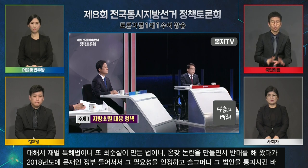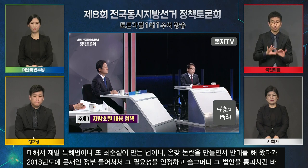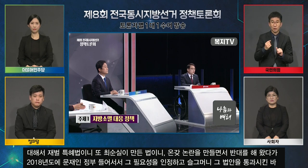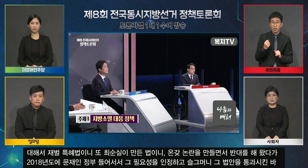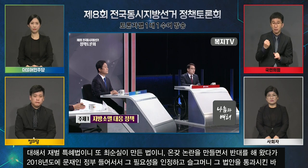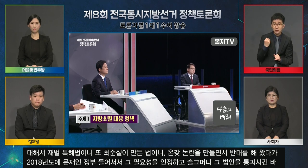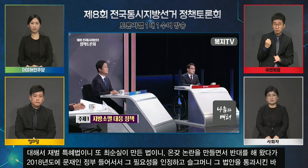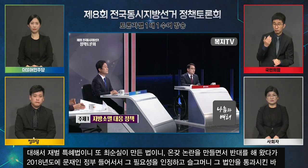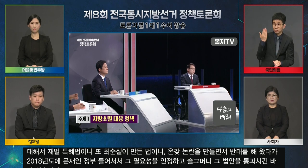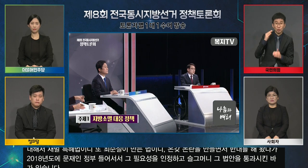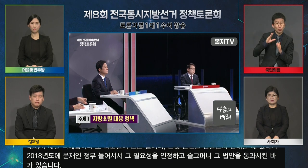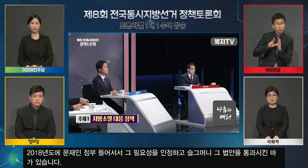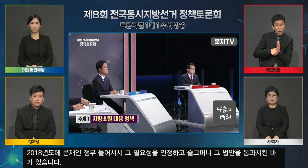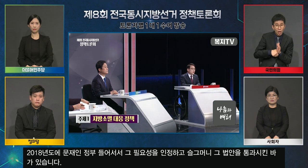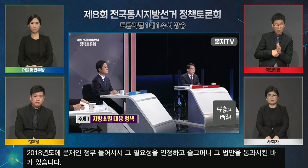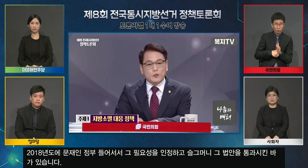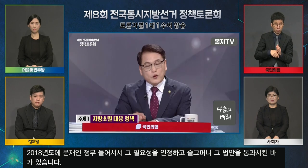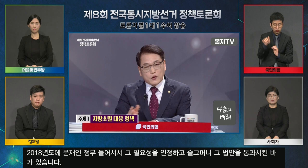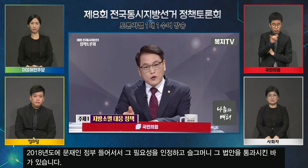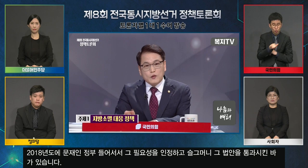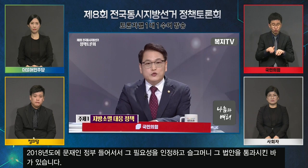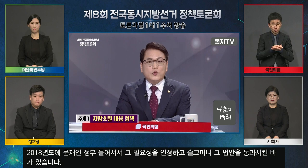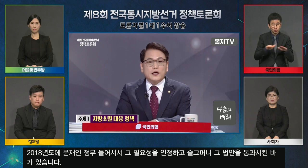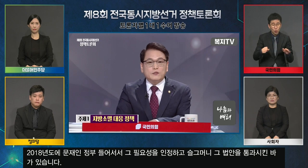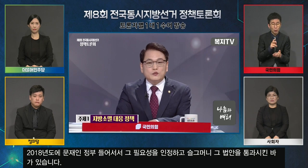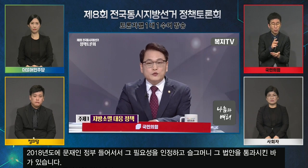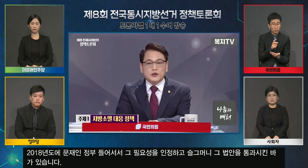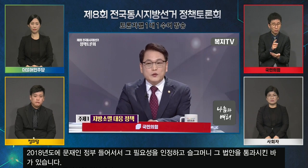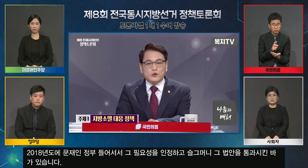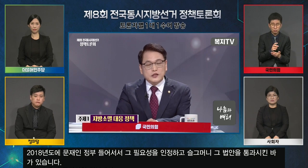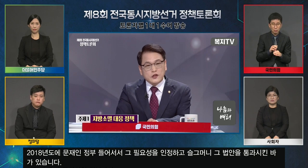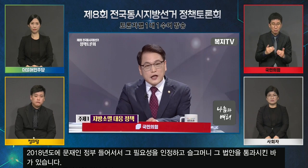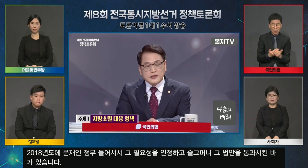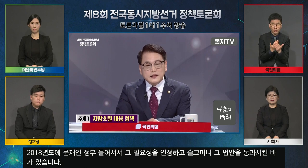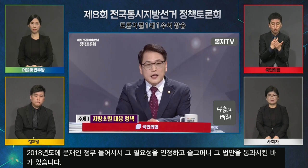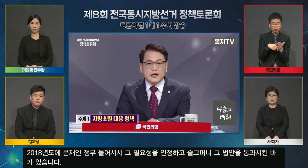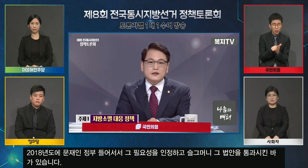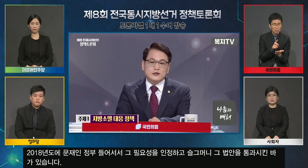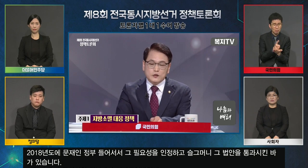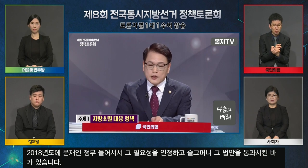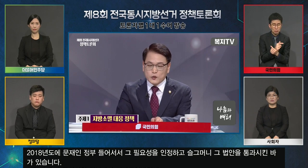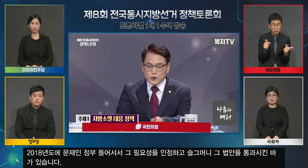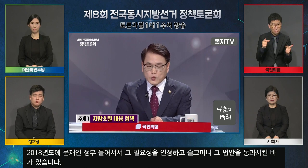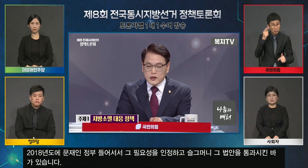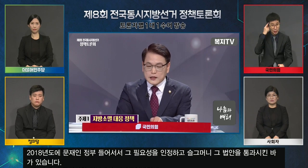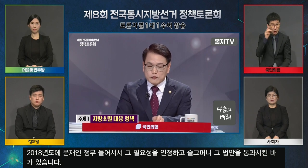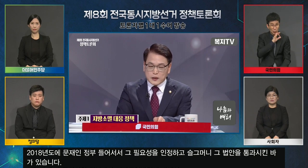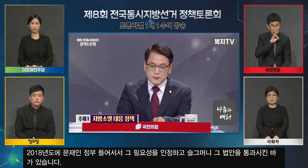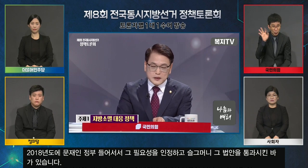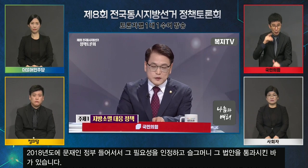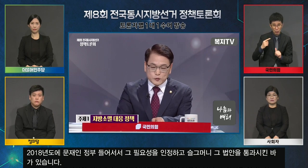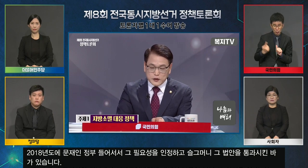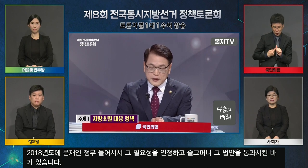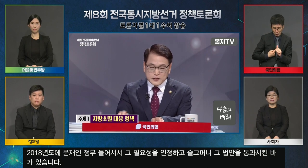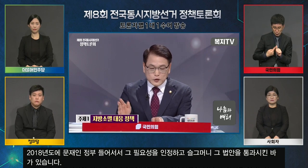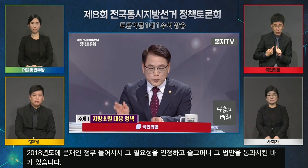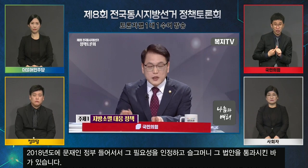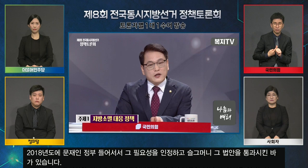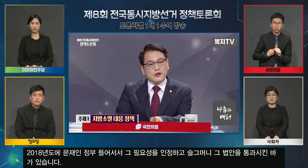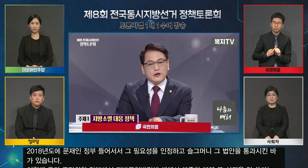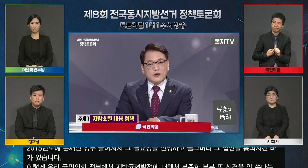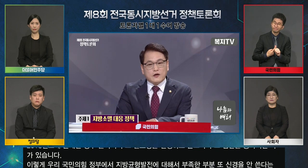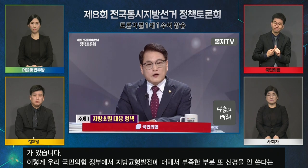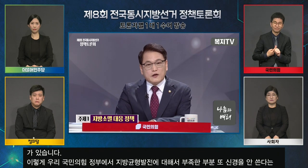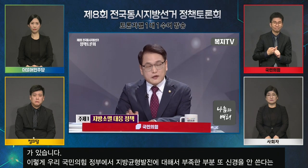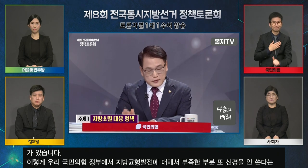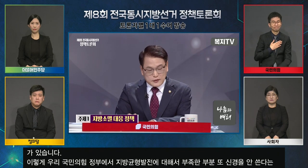정부에서 지방균형발전에 대해서 부족한 부분, 또 신경을 안 쓴다라는 그런 내용으로 자꾸 말씀하시는 부분에 대해서는 좀